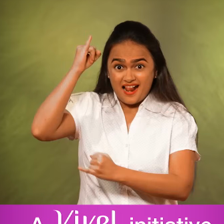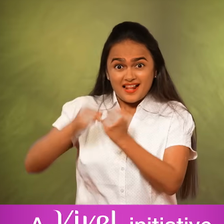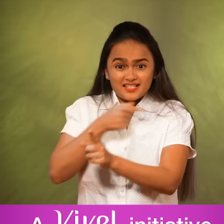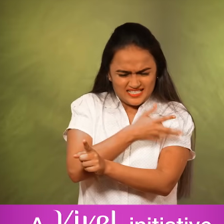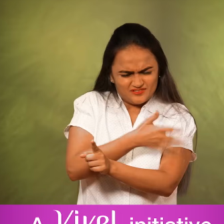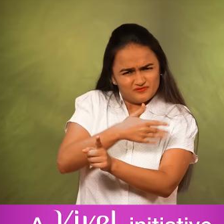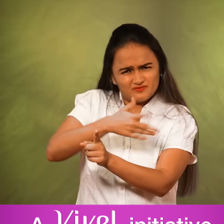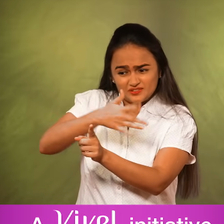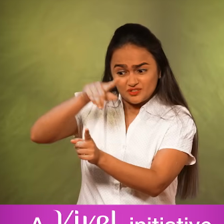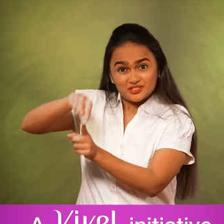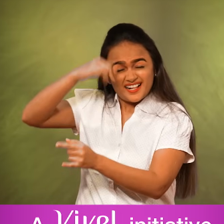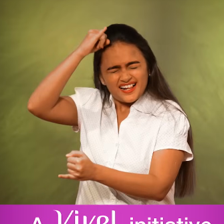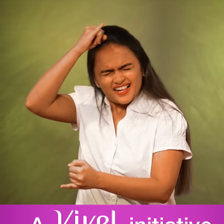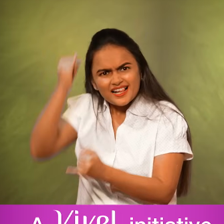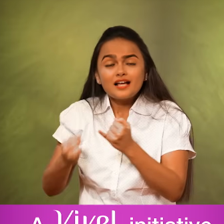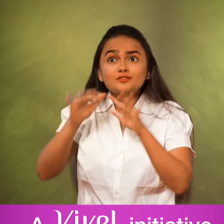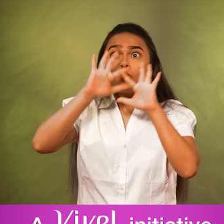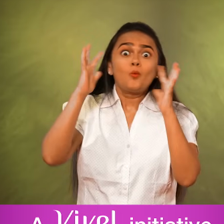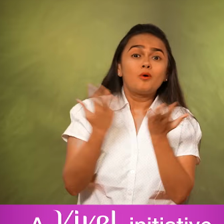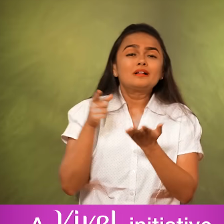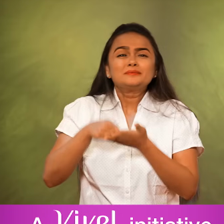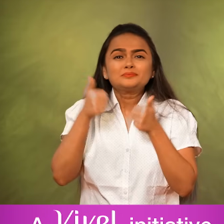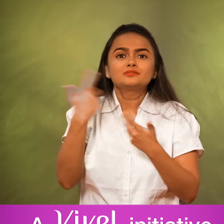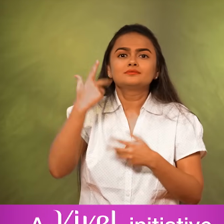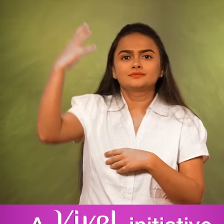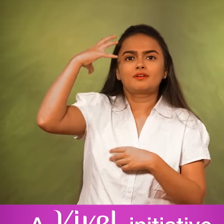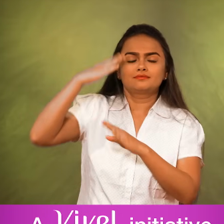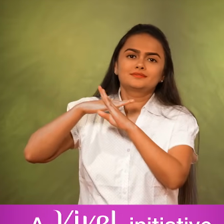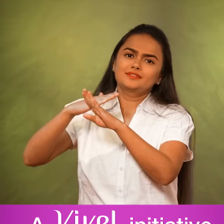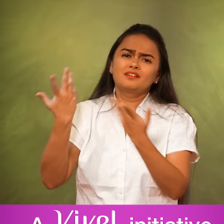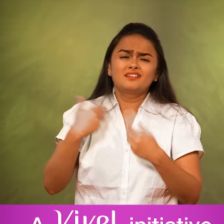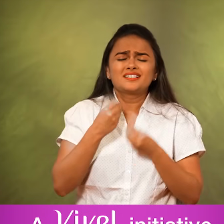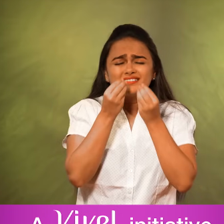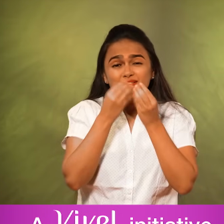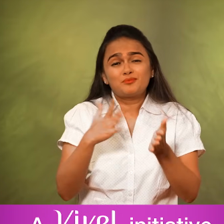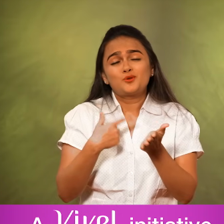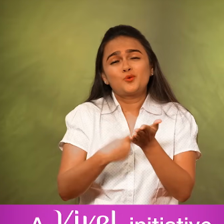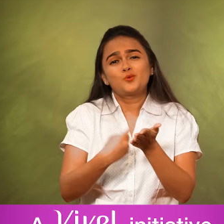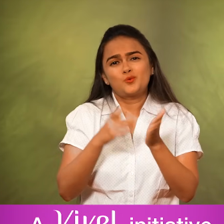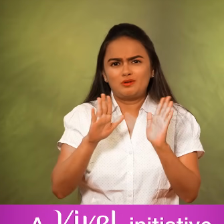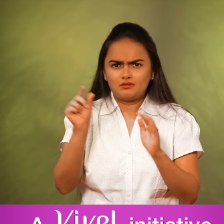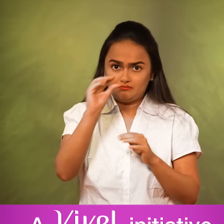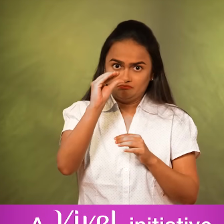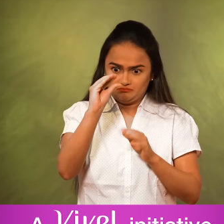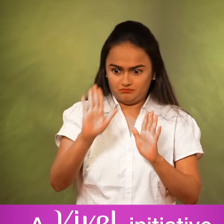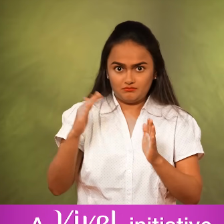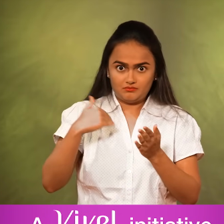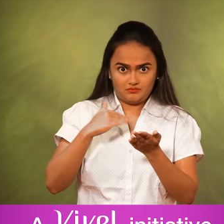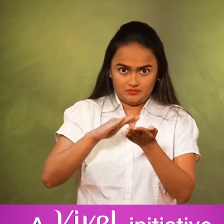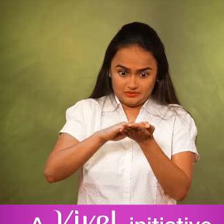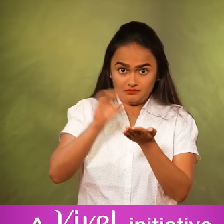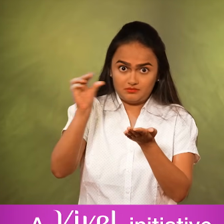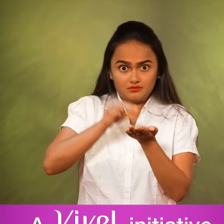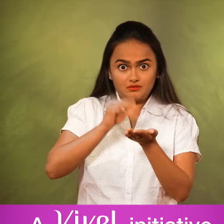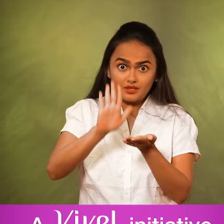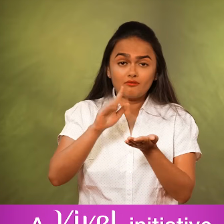लास्ट स्टेप ऑफ एवरी स्किन केयर रूटीन इन दिस वर्ल्ड हैज टू बी सनस्क्रीन। और मेरा रूल सीधा सा रहता है सनस्क्रीन का। आई टेक